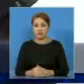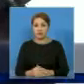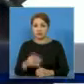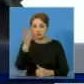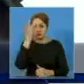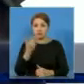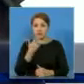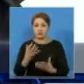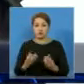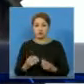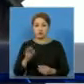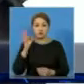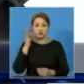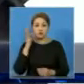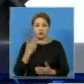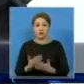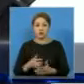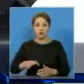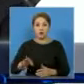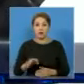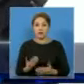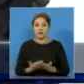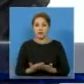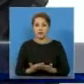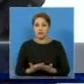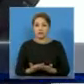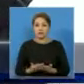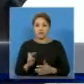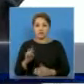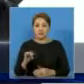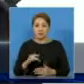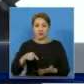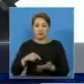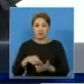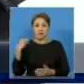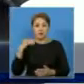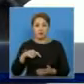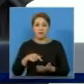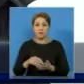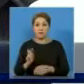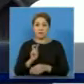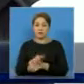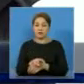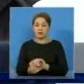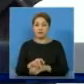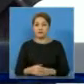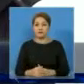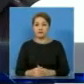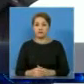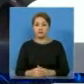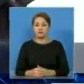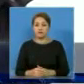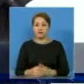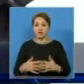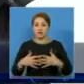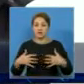жазғыдыр, сосын күзде мына облысқа мына Ембі қаласына, Ақтөбе қаласына барып, мына біз сол төрттің